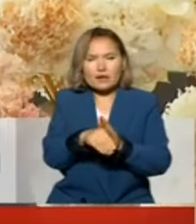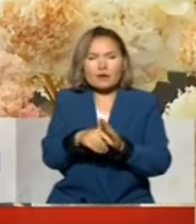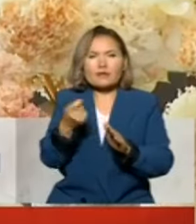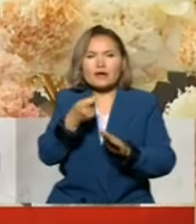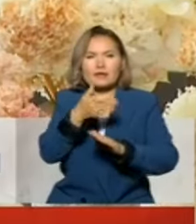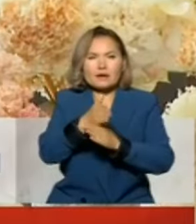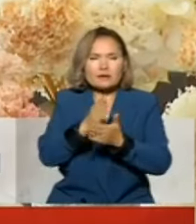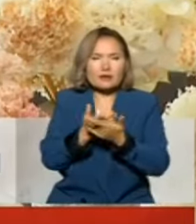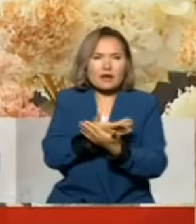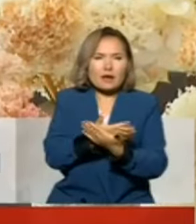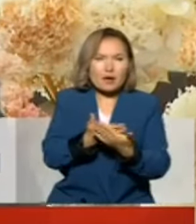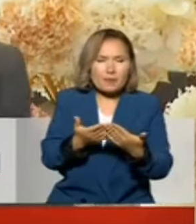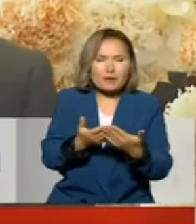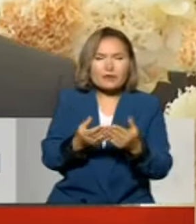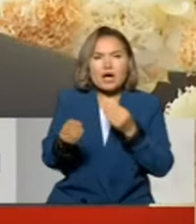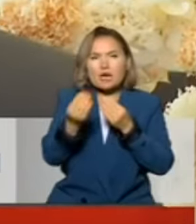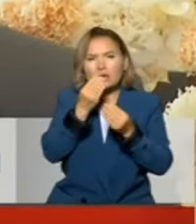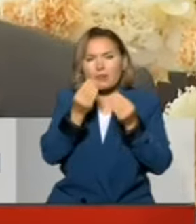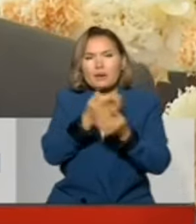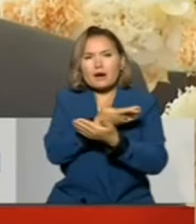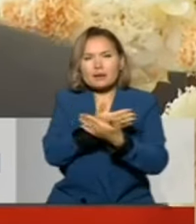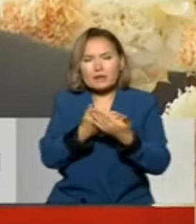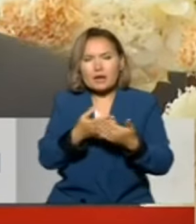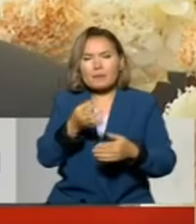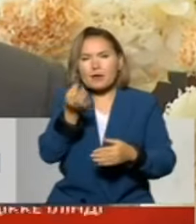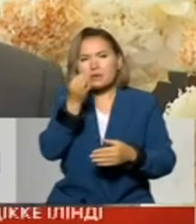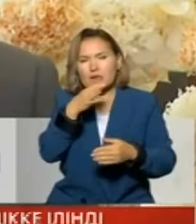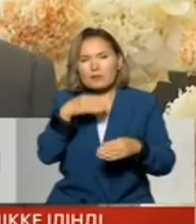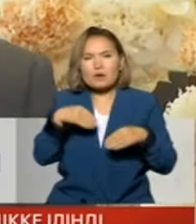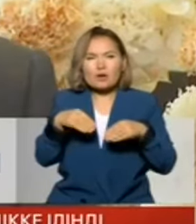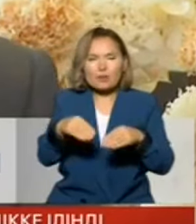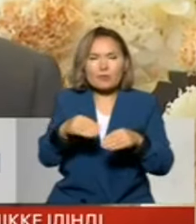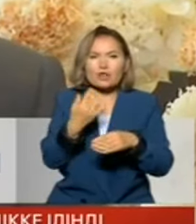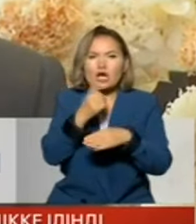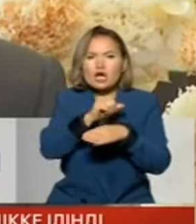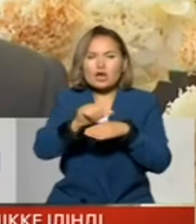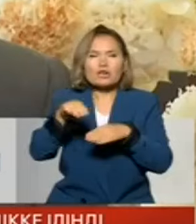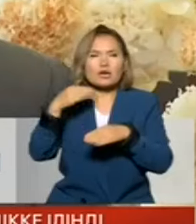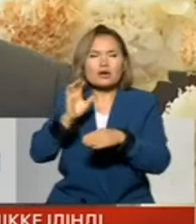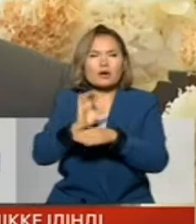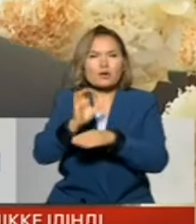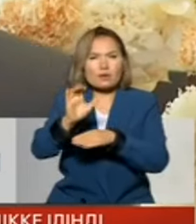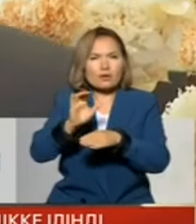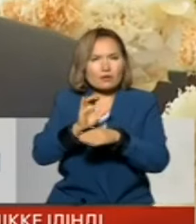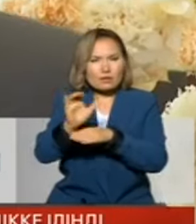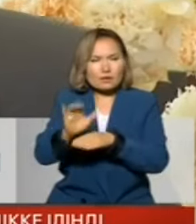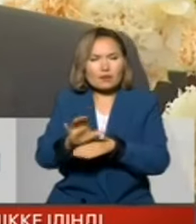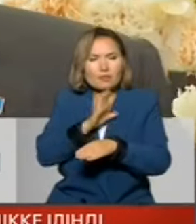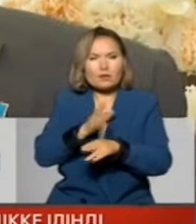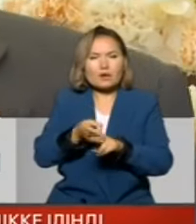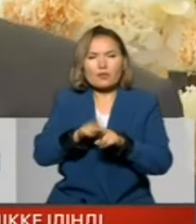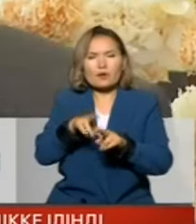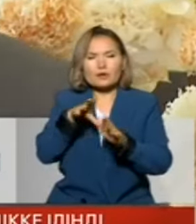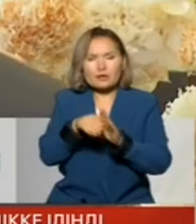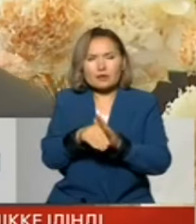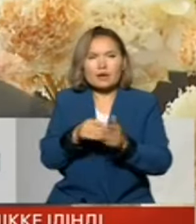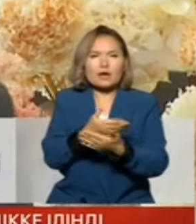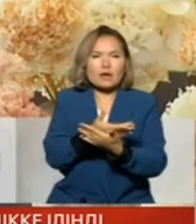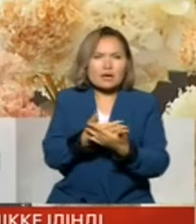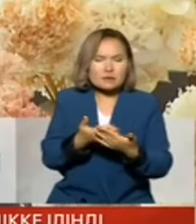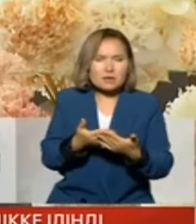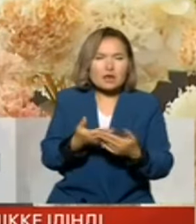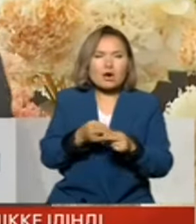дақылдар, азық дақылдары, майлы дақылдарды осы жаққа экспортқа жіберіп отырмыз. Оның ішінде бөлек алатын болса, тірмалды жіберіп